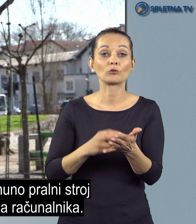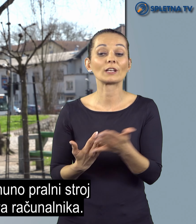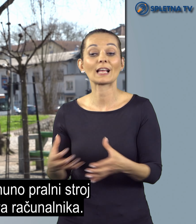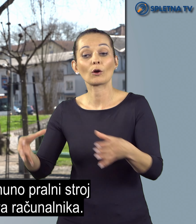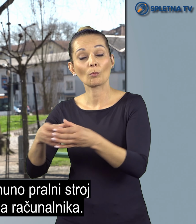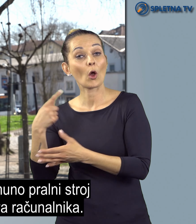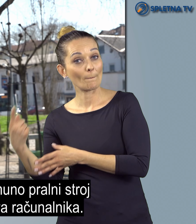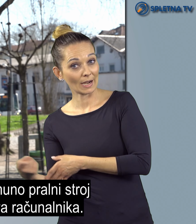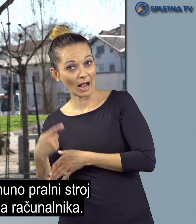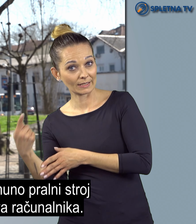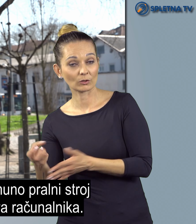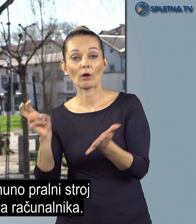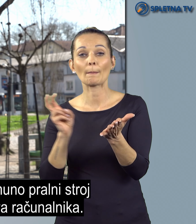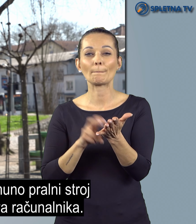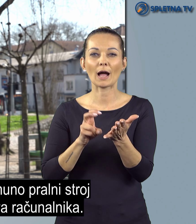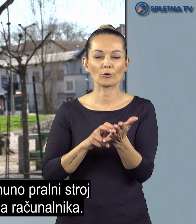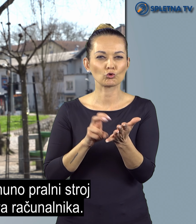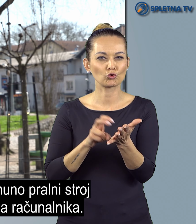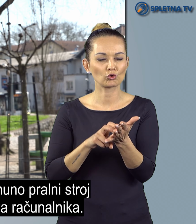pralni stroj še, pa